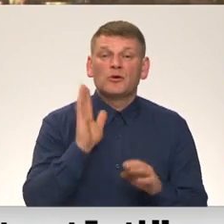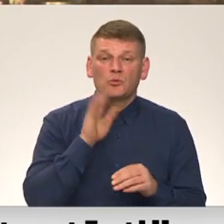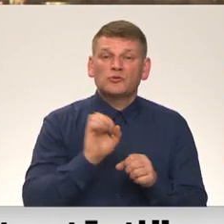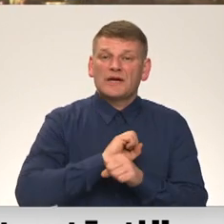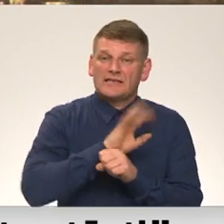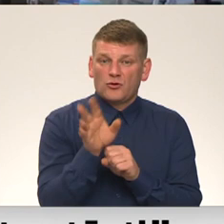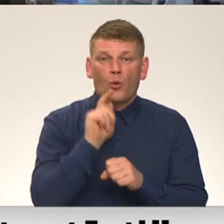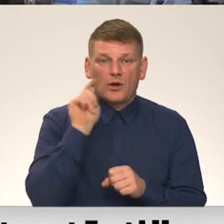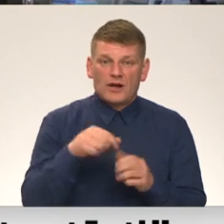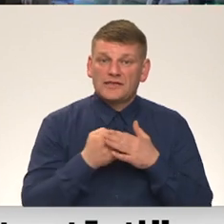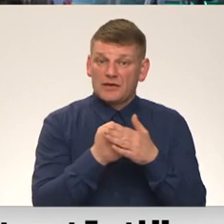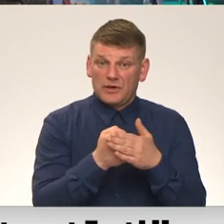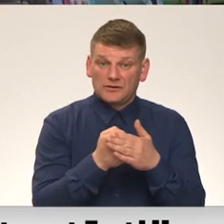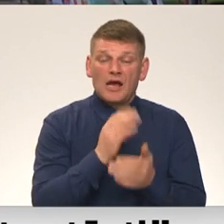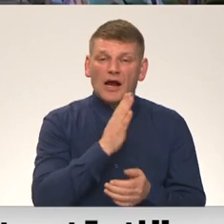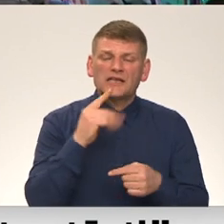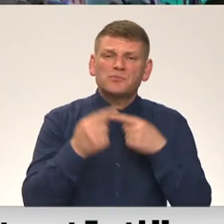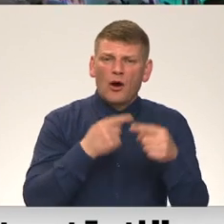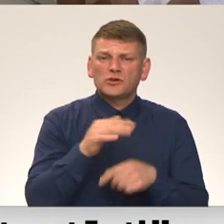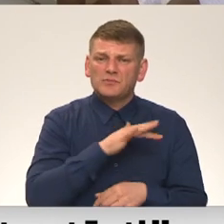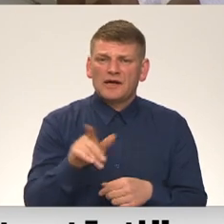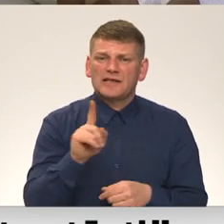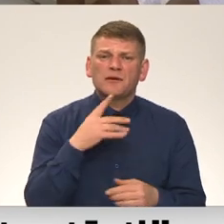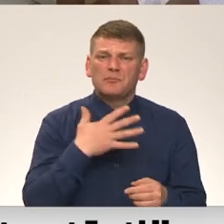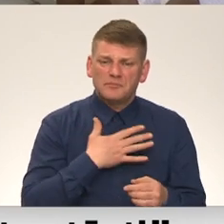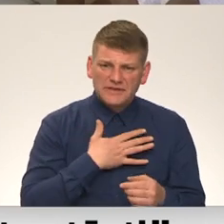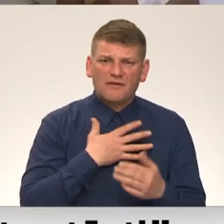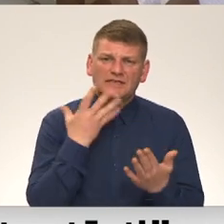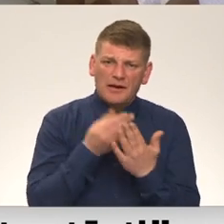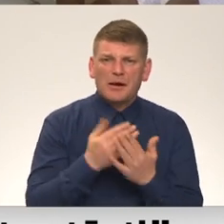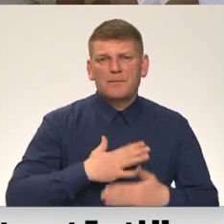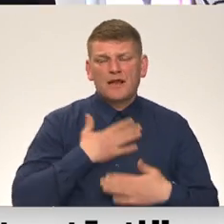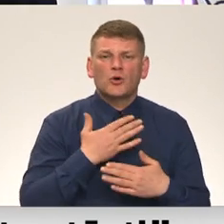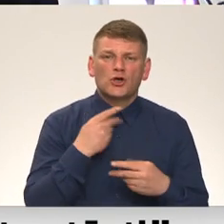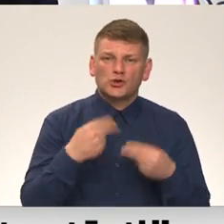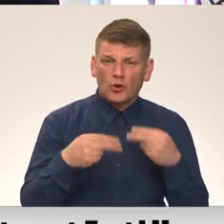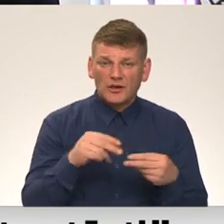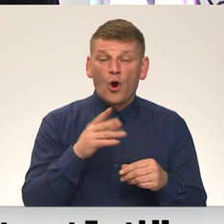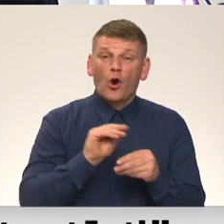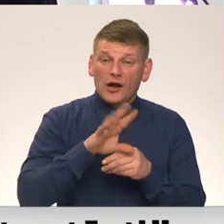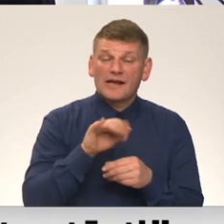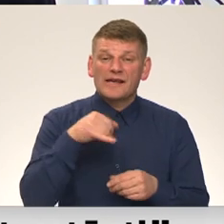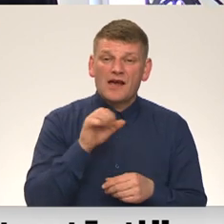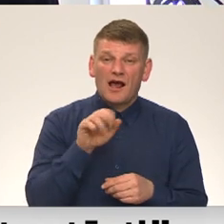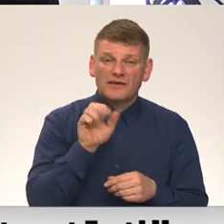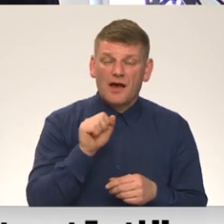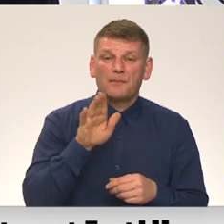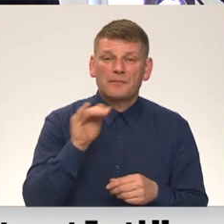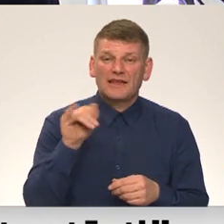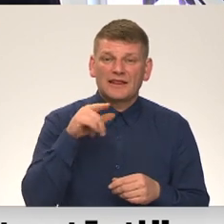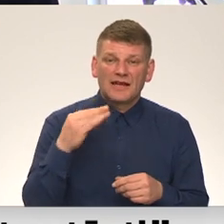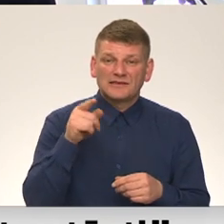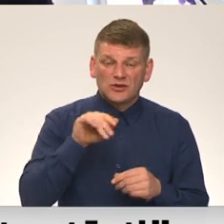atbalstam. Katras paudzes bērniem bijušas savas iemīļotās rotaļlietas, bet kolekcionāri Jāņa Bites apjomīgajā